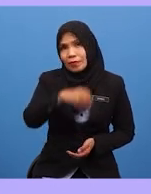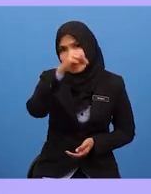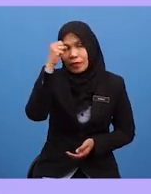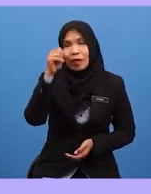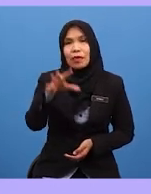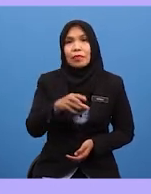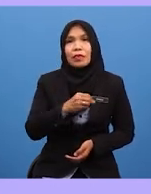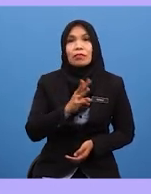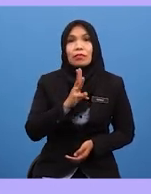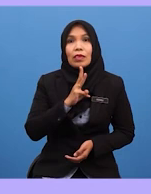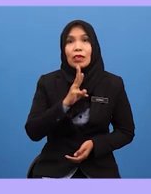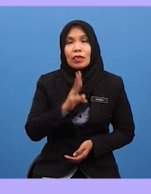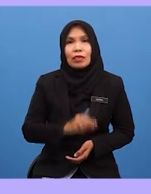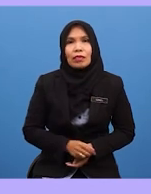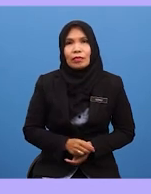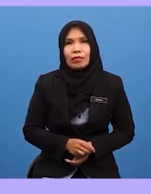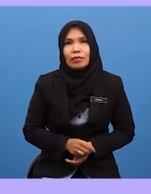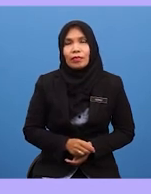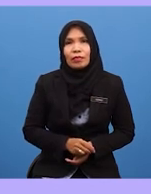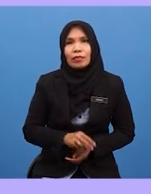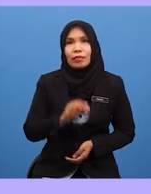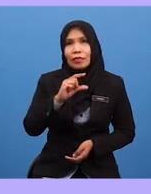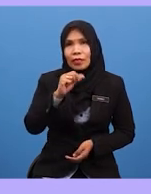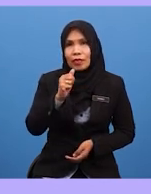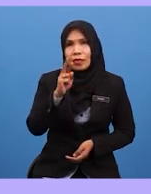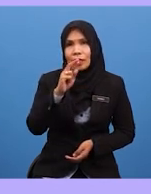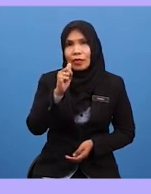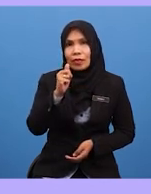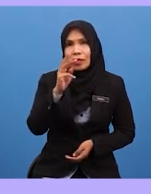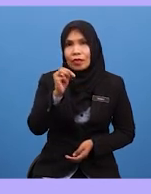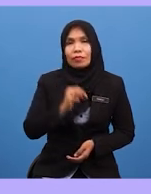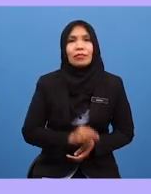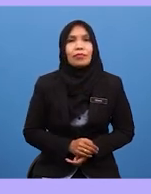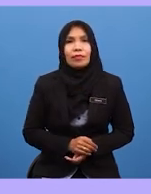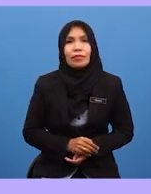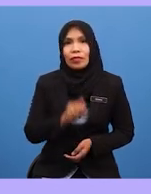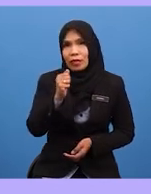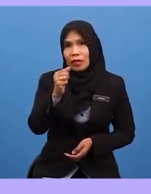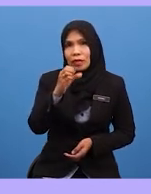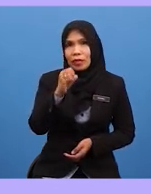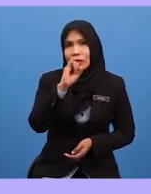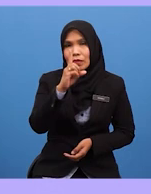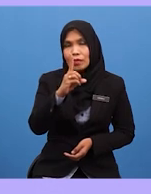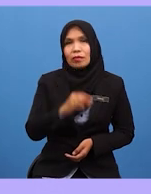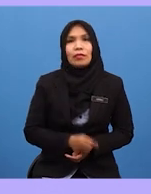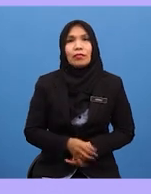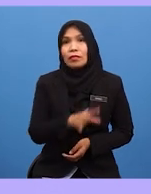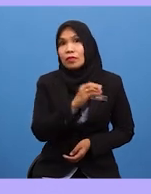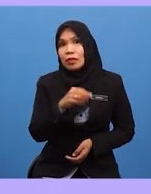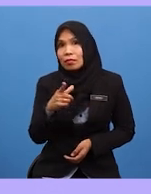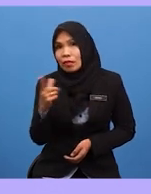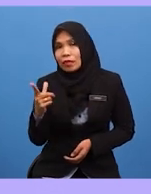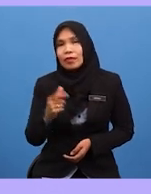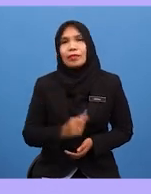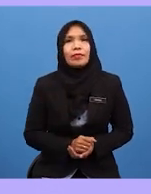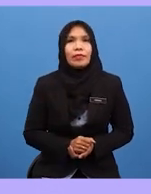mineral, glukosa, asid amino dan bahan-bahan lain dari persekitaran.